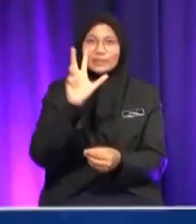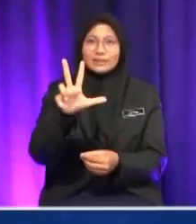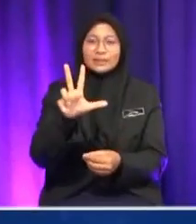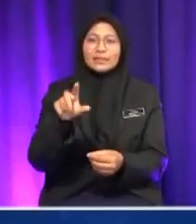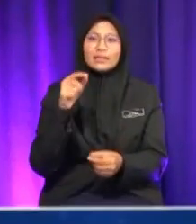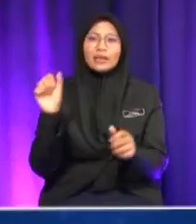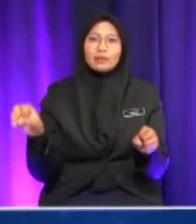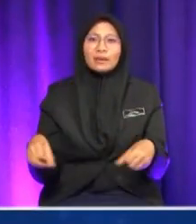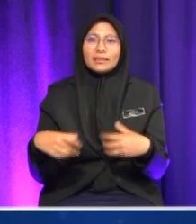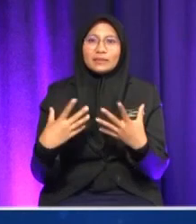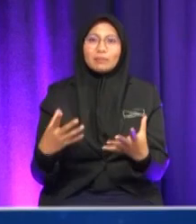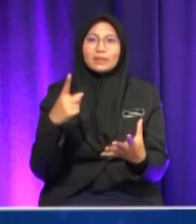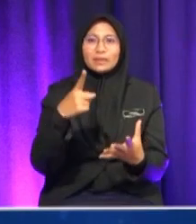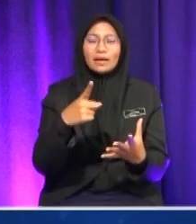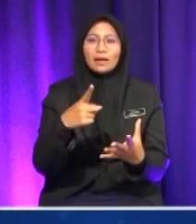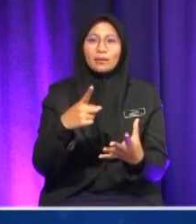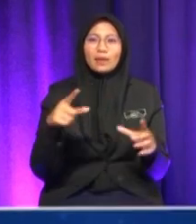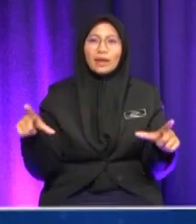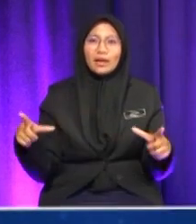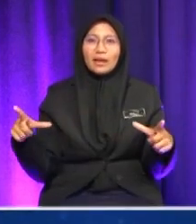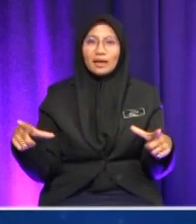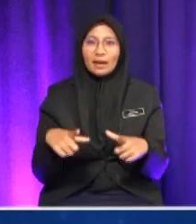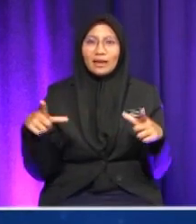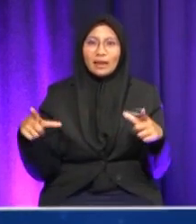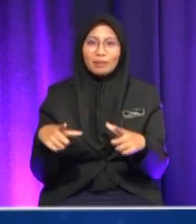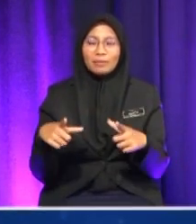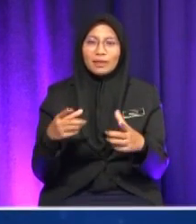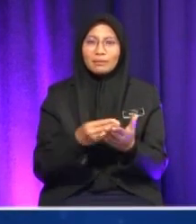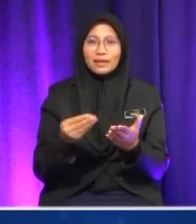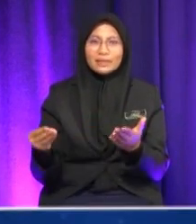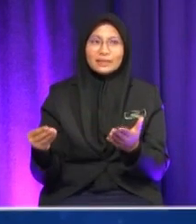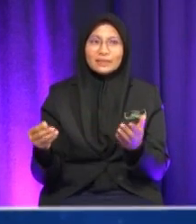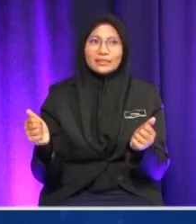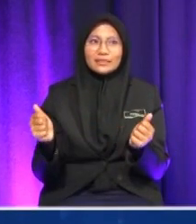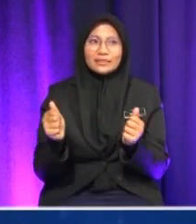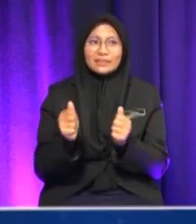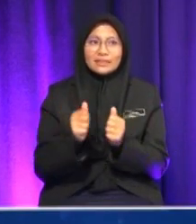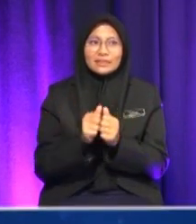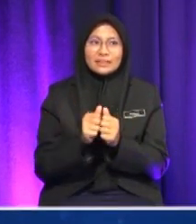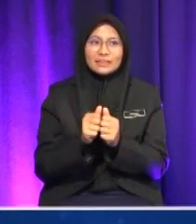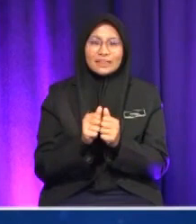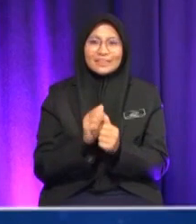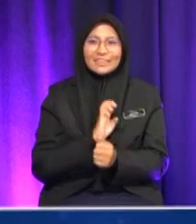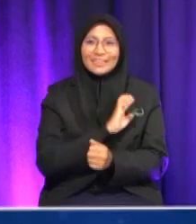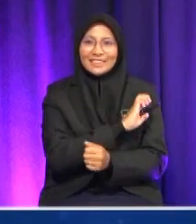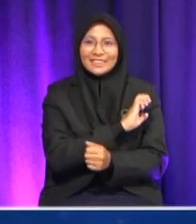secara beretika dalam kehidupan seharian? Sebenarnya untuk soalan ini, kita dah dapat jawapan pada segmen